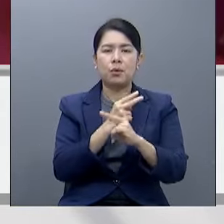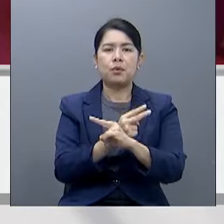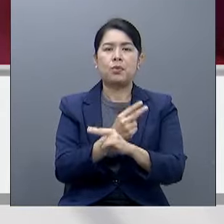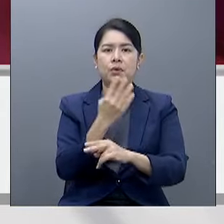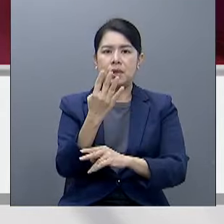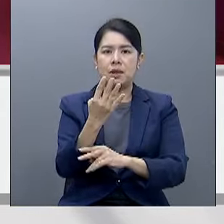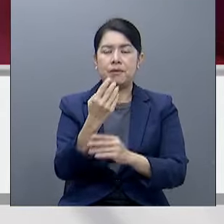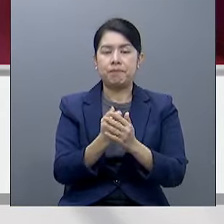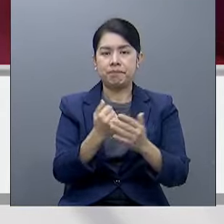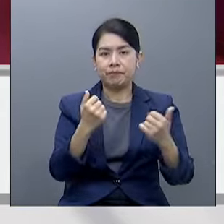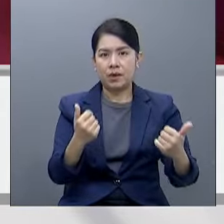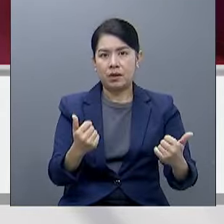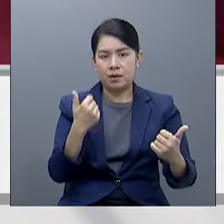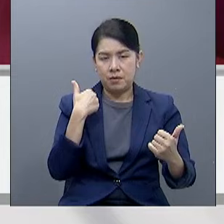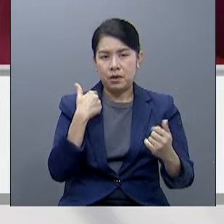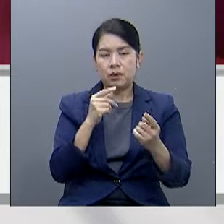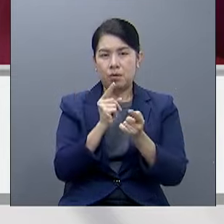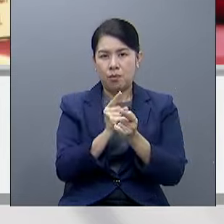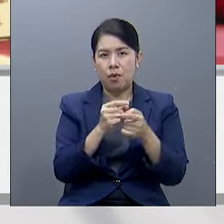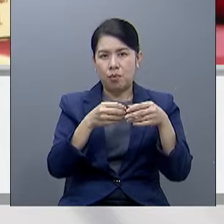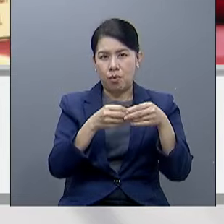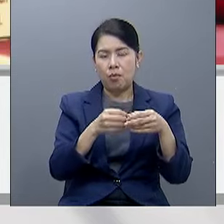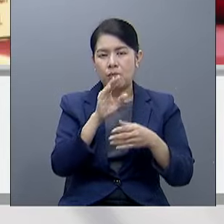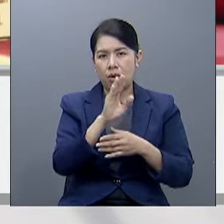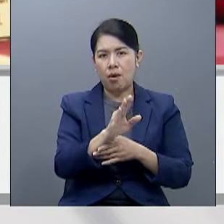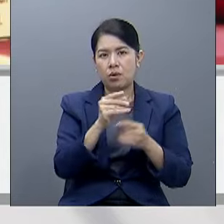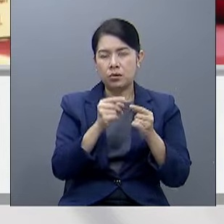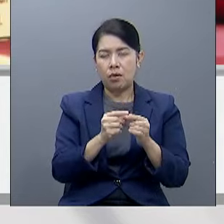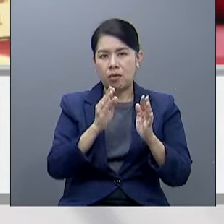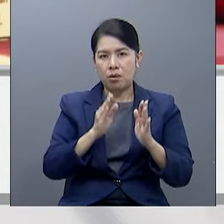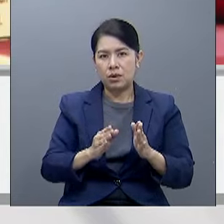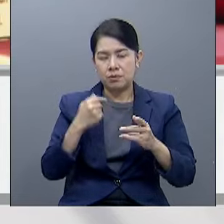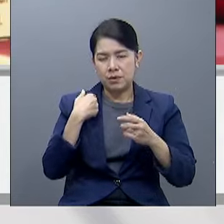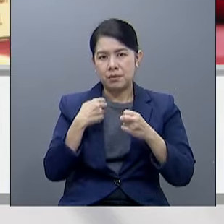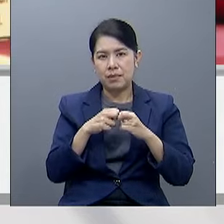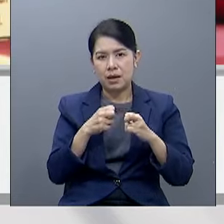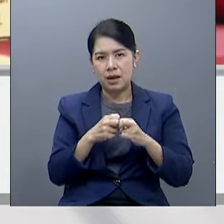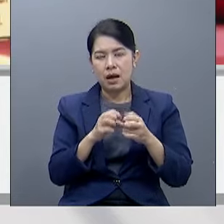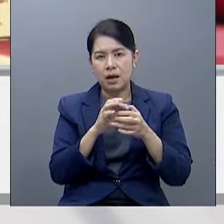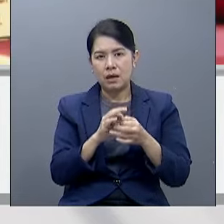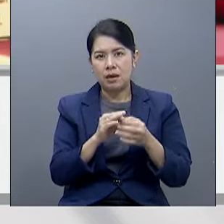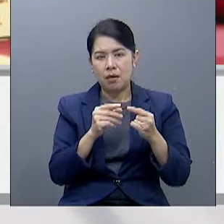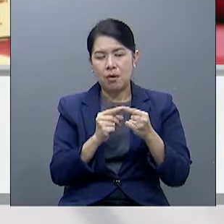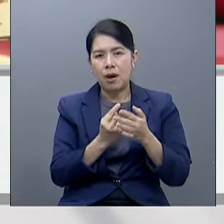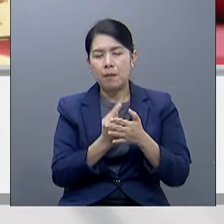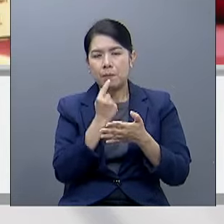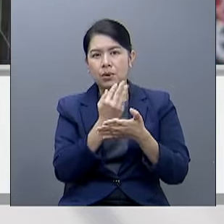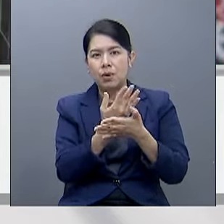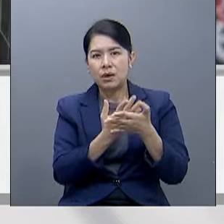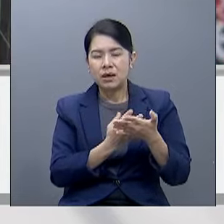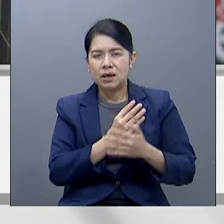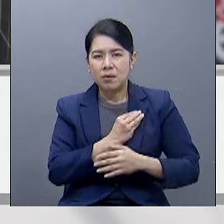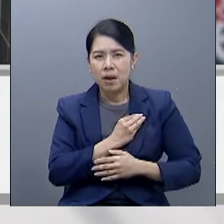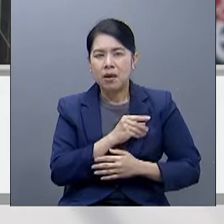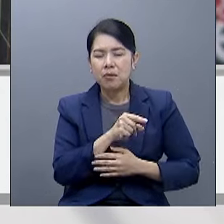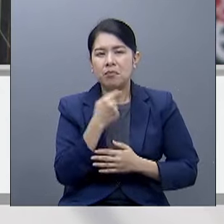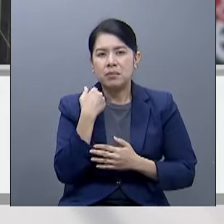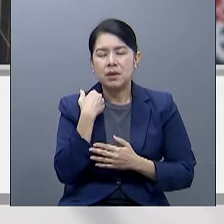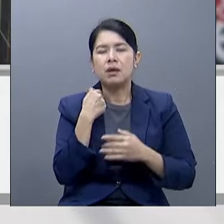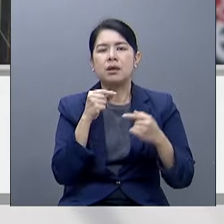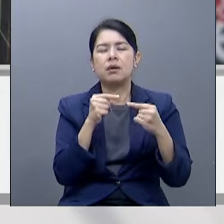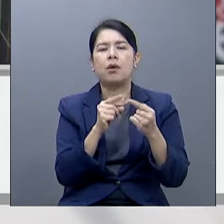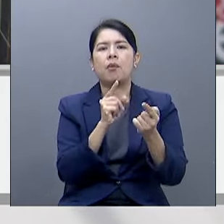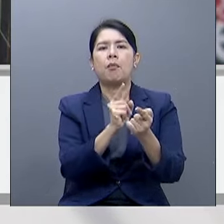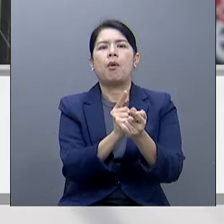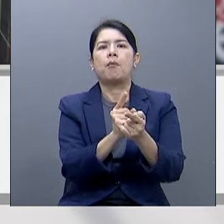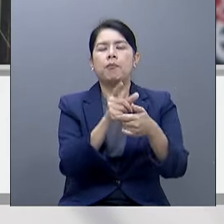ปัจจุบันเนี่ยเริ่มพบผู้ป่วยที่มีอายุน้อยๆแต่เป็นโรคกล้ามเนื้อหัวใจขาดเลือดเฉียบพลันมากขึ้นค่ะพอไปซักประวัติหลายคน